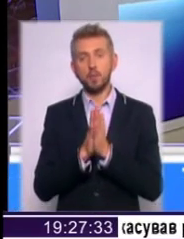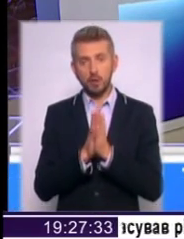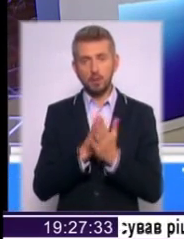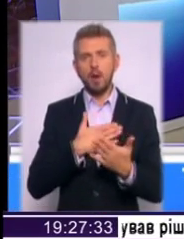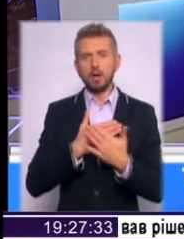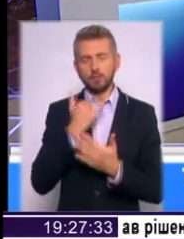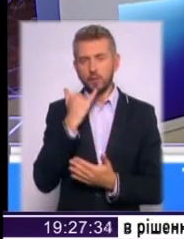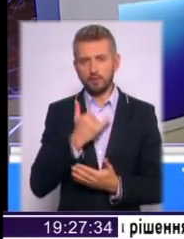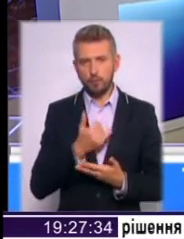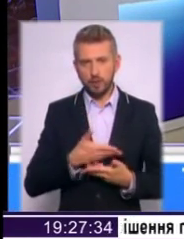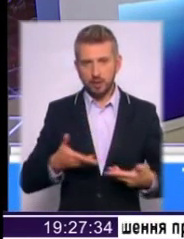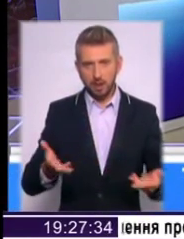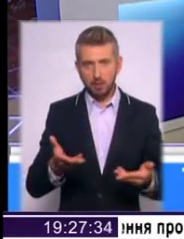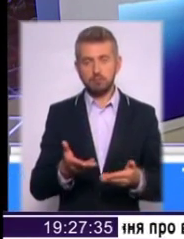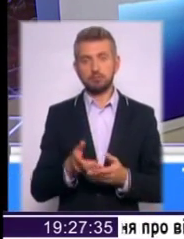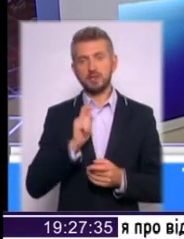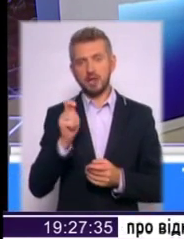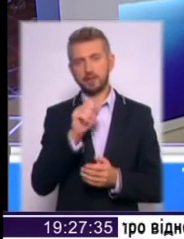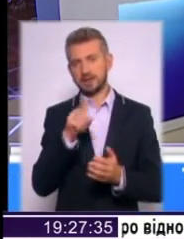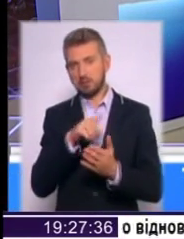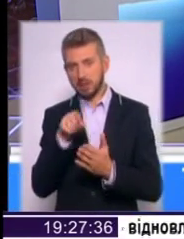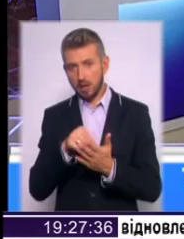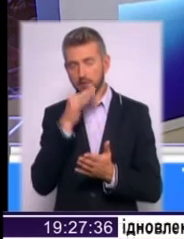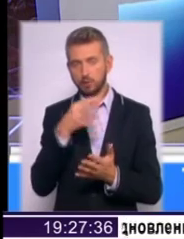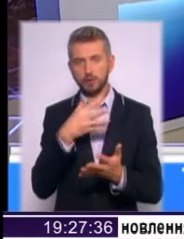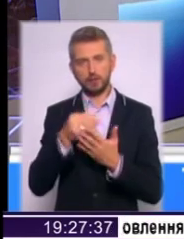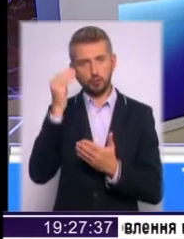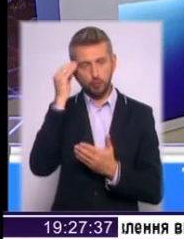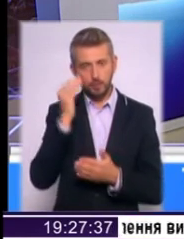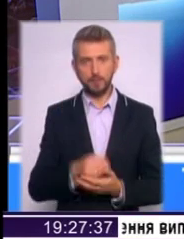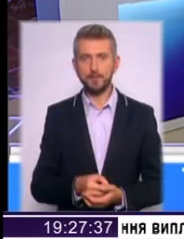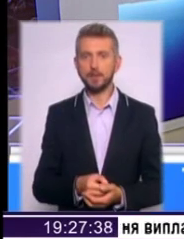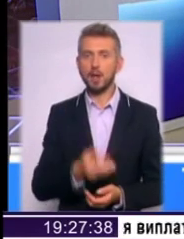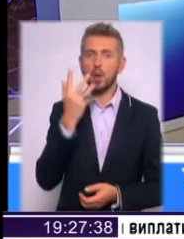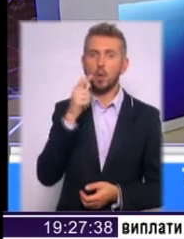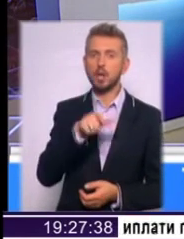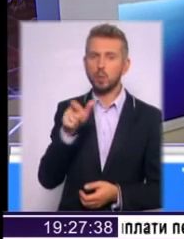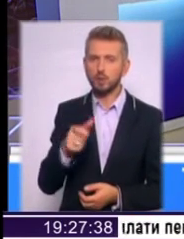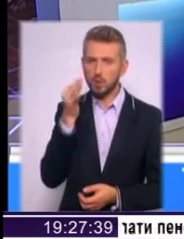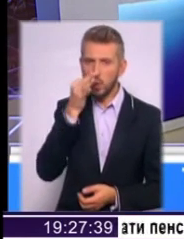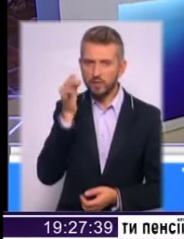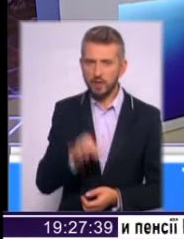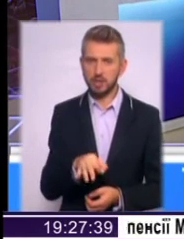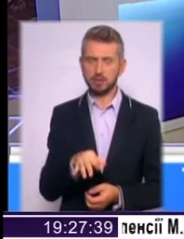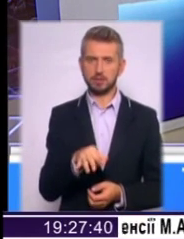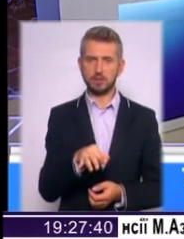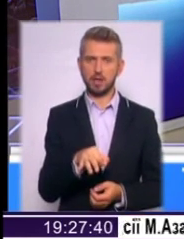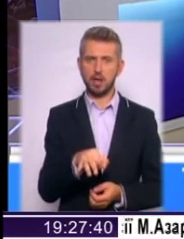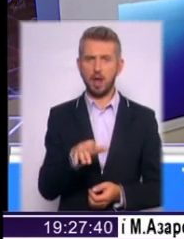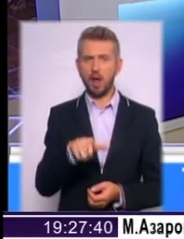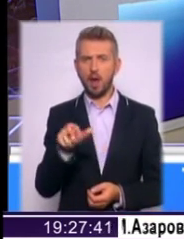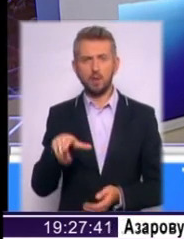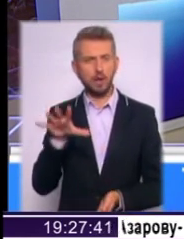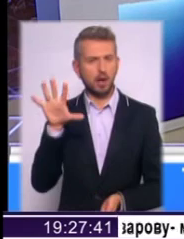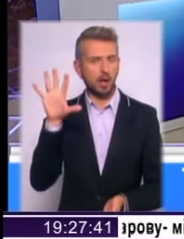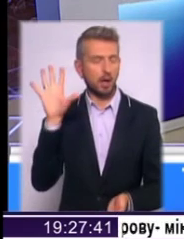активно долучайтеся до нашої дискусії, ставте запитання, висловлюйте свою думку. Коли люди досвідчені, коли люди пройшли багато-багато етапів в